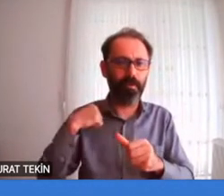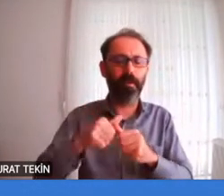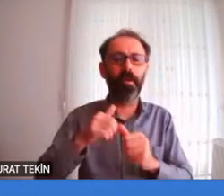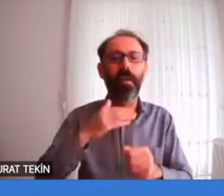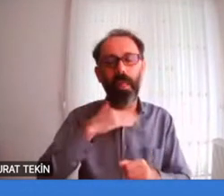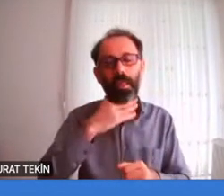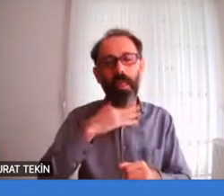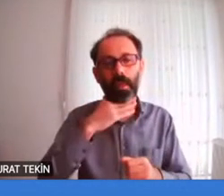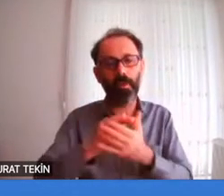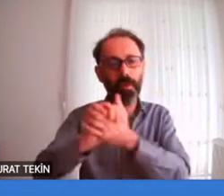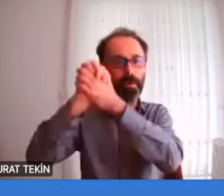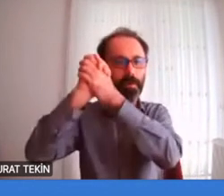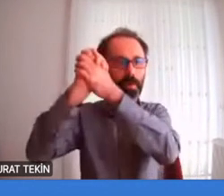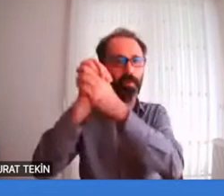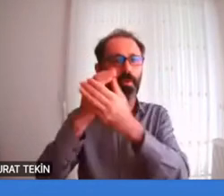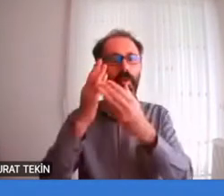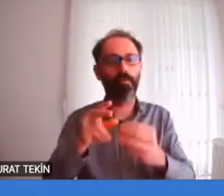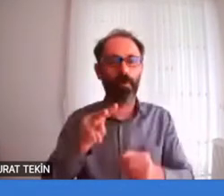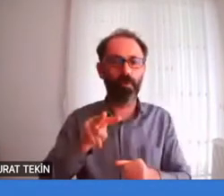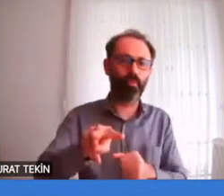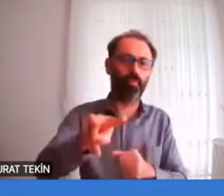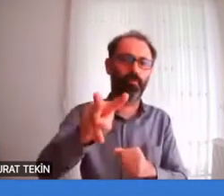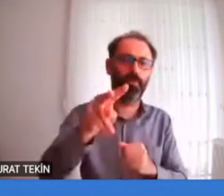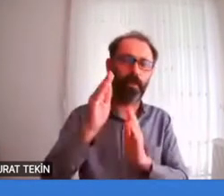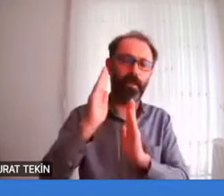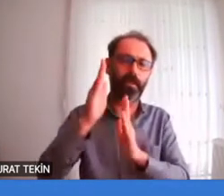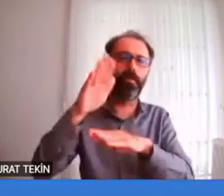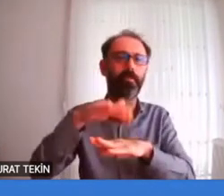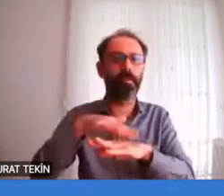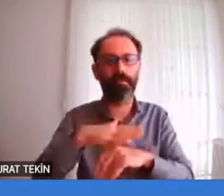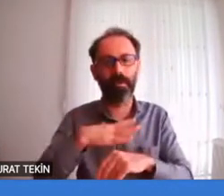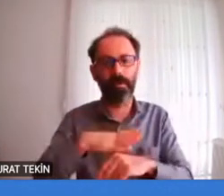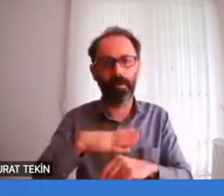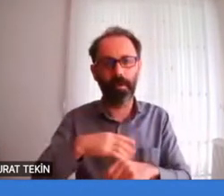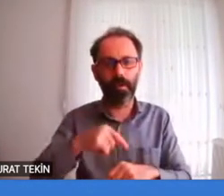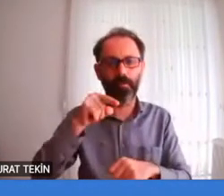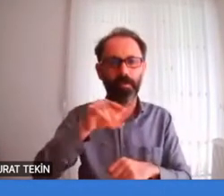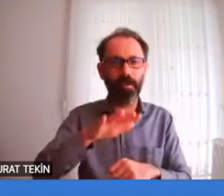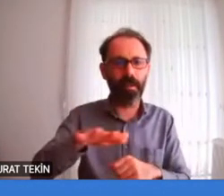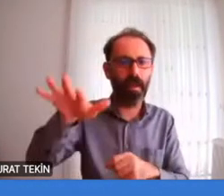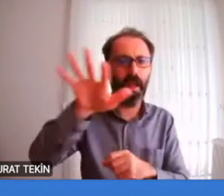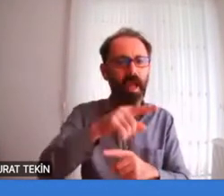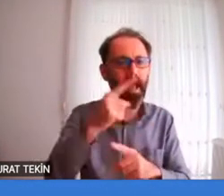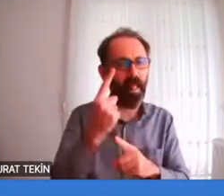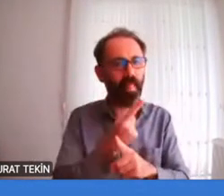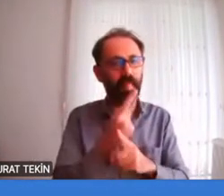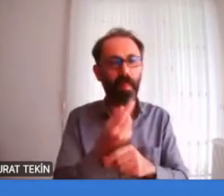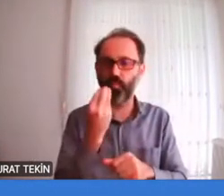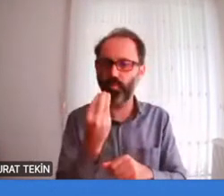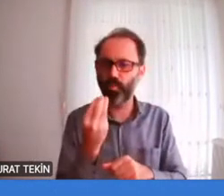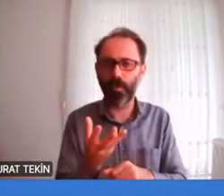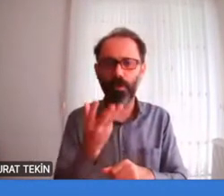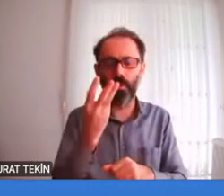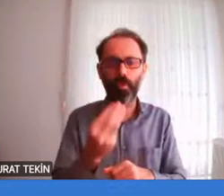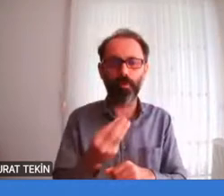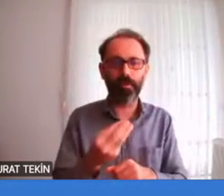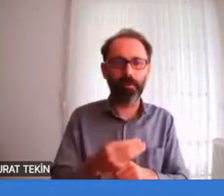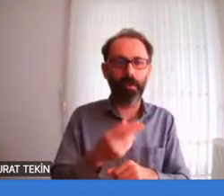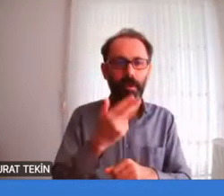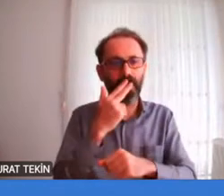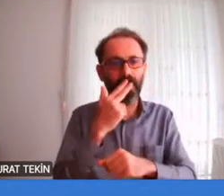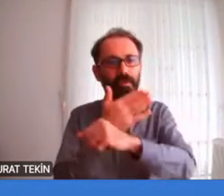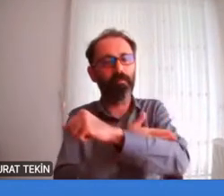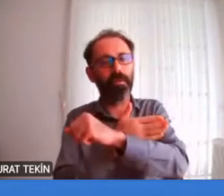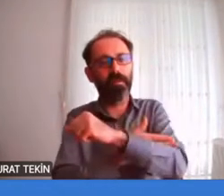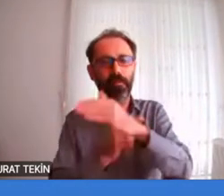da şampiyon olarak buna vermek istiyoruz. Buradaki her şey bizim için gayet güzel. Umarız başarı da tamamlamış oluruz.